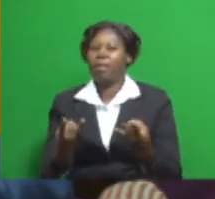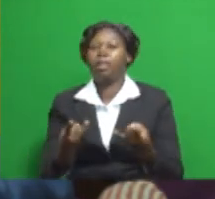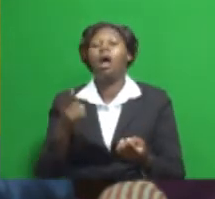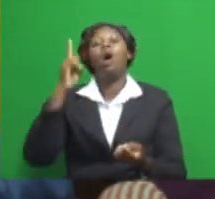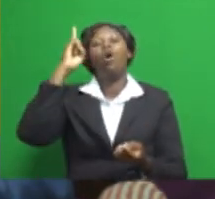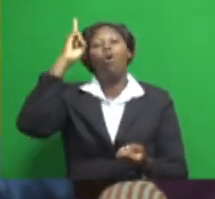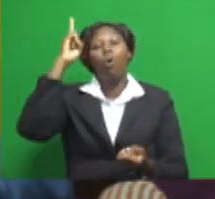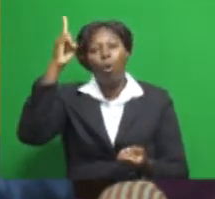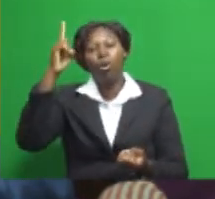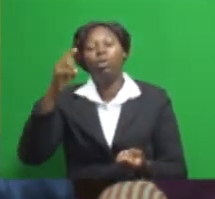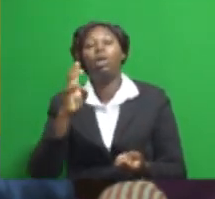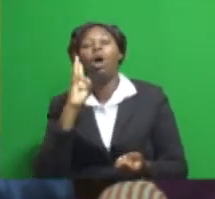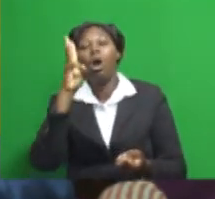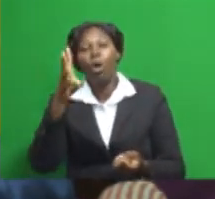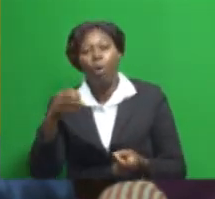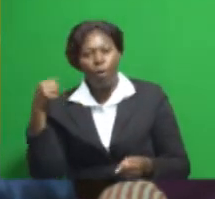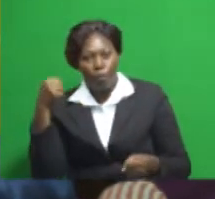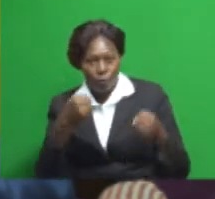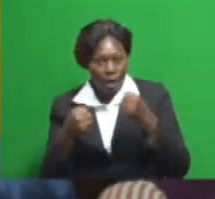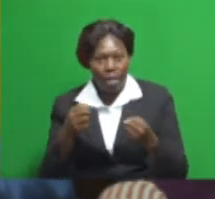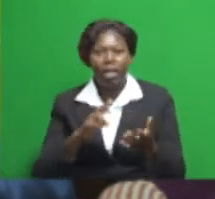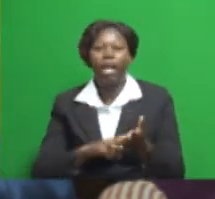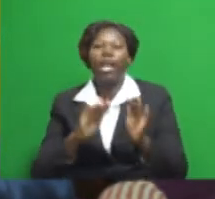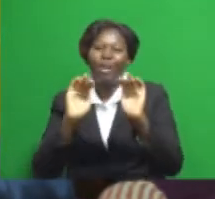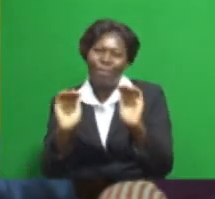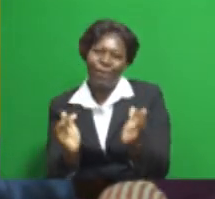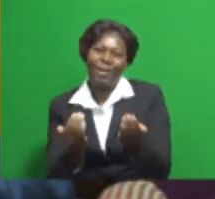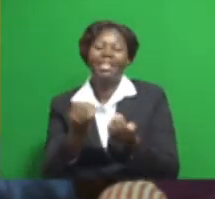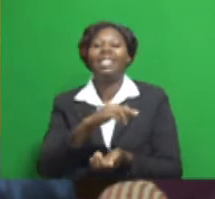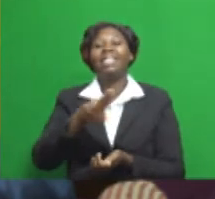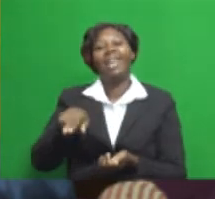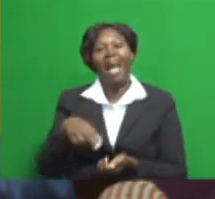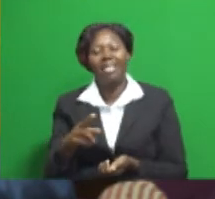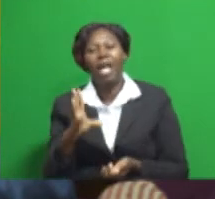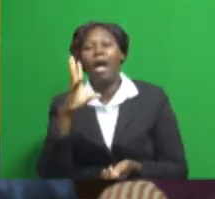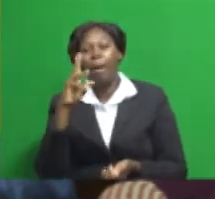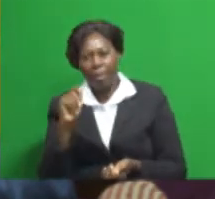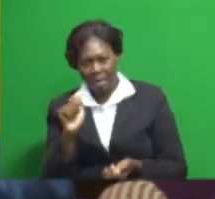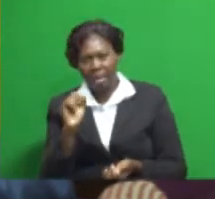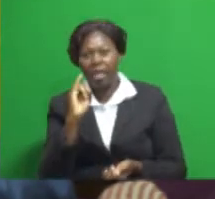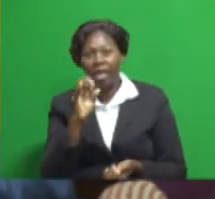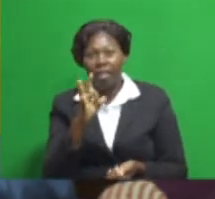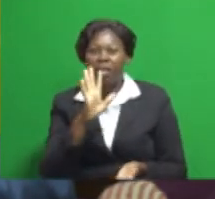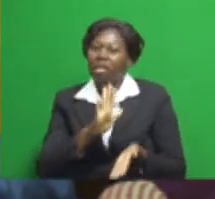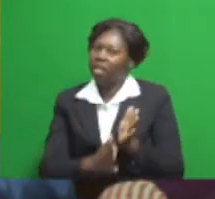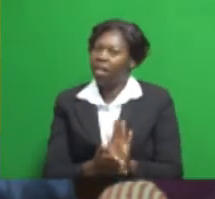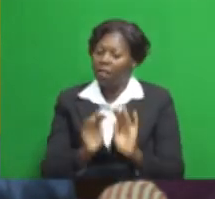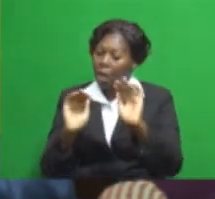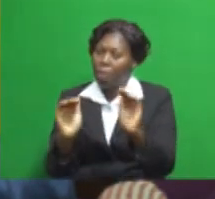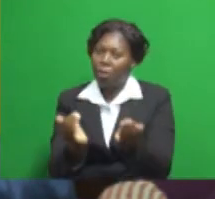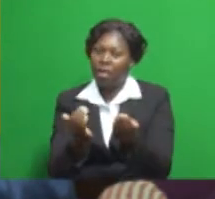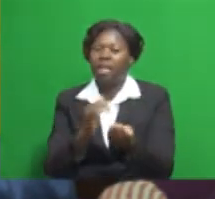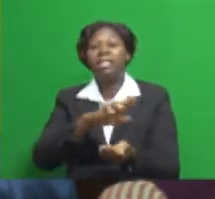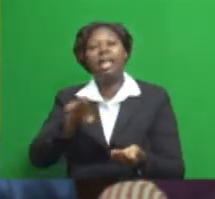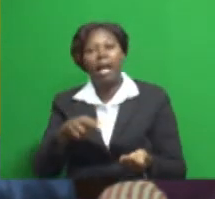Iye uchatirwira paruoko rwenyime mambo. Asi kana zvikasaitika zivaimi mambo kuti hatingashumiri